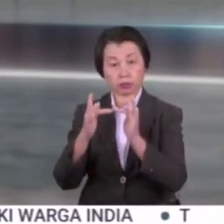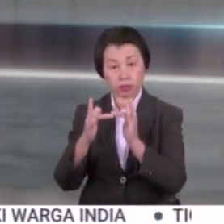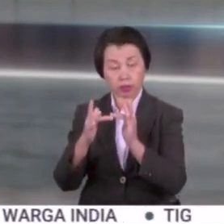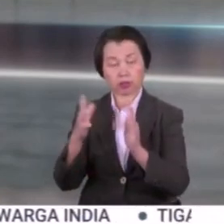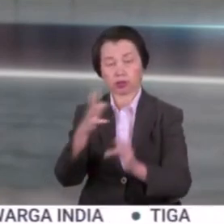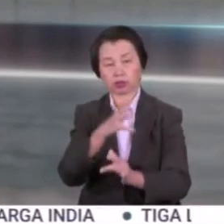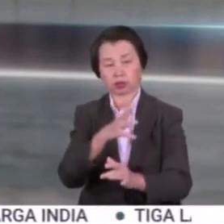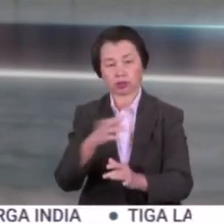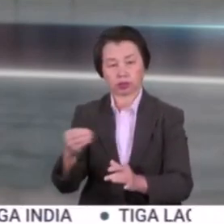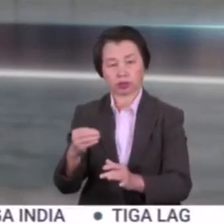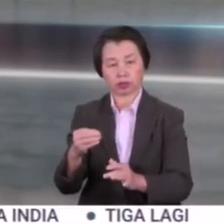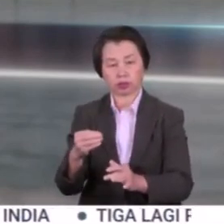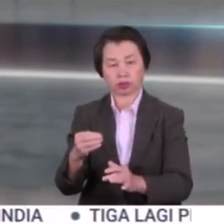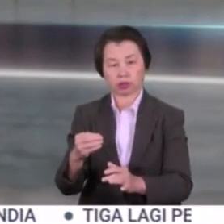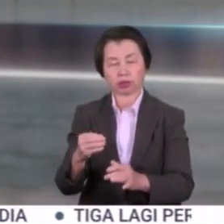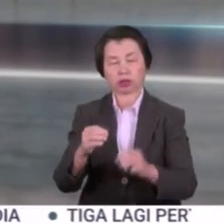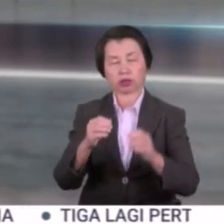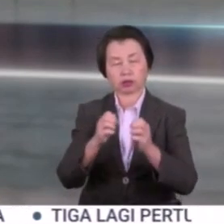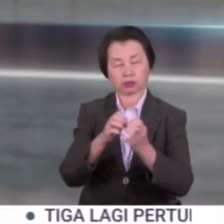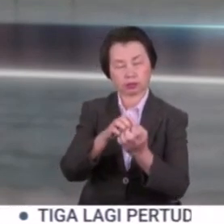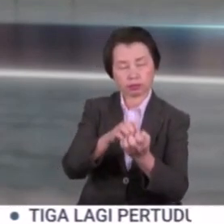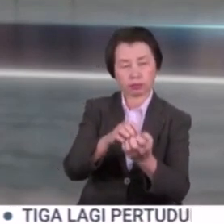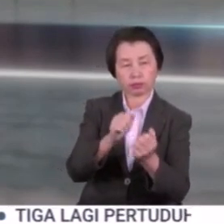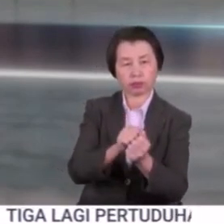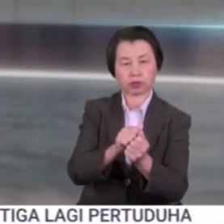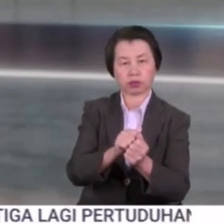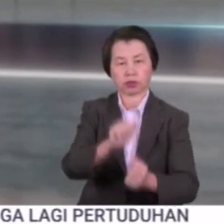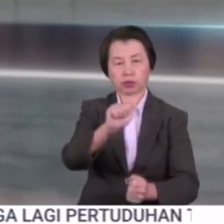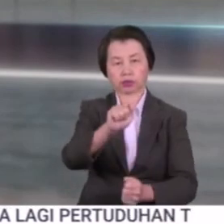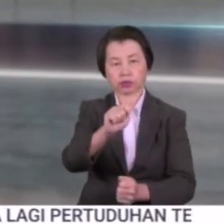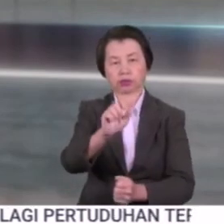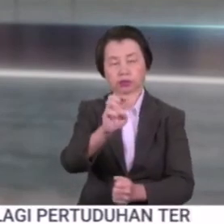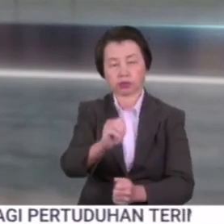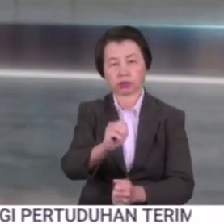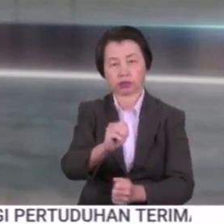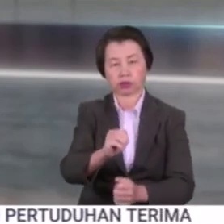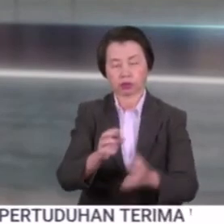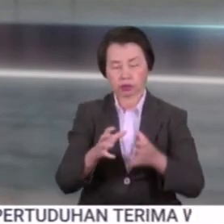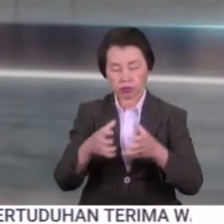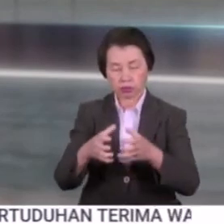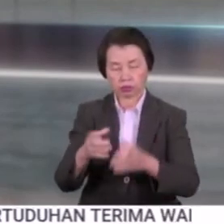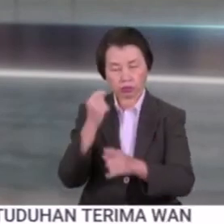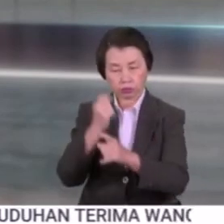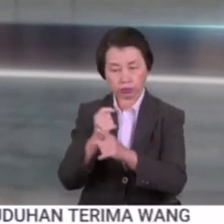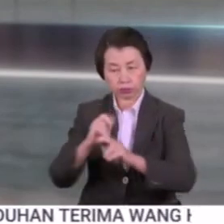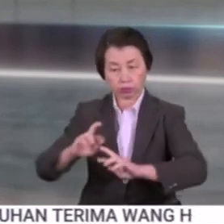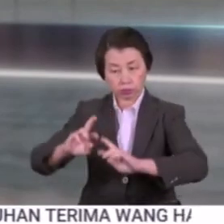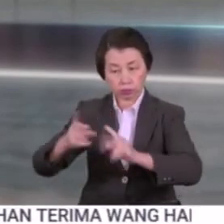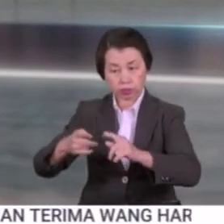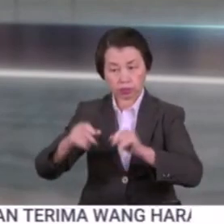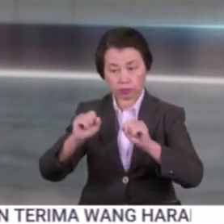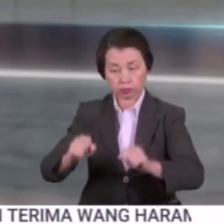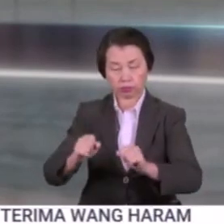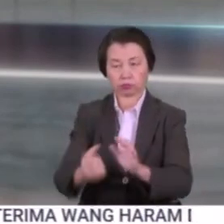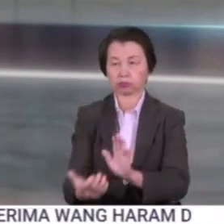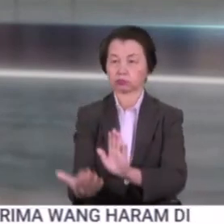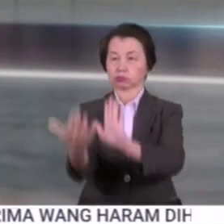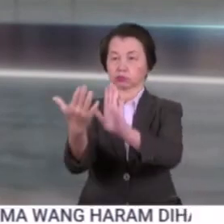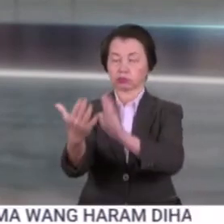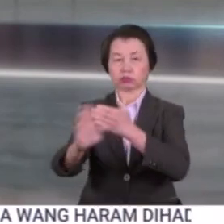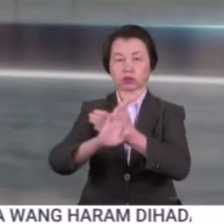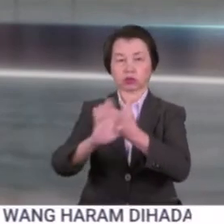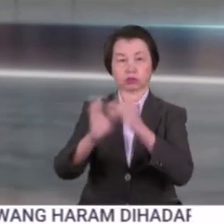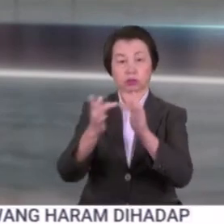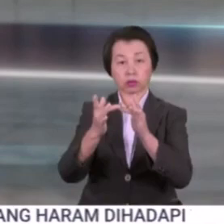dan Elektromagnetik Pertahanan Angkatan Tentera Malaysia ATM. Keperluan itu bertujuan meningkatkan keupayaan mendepani